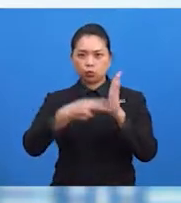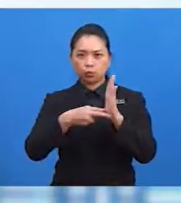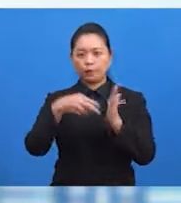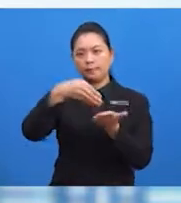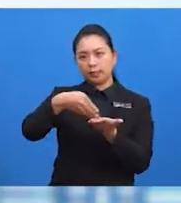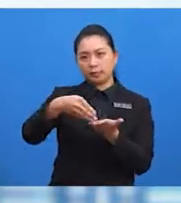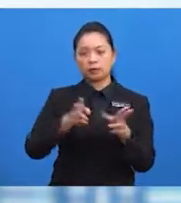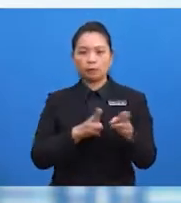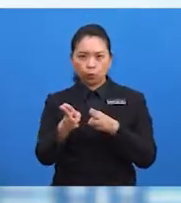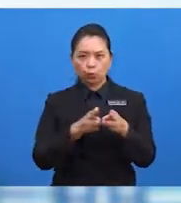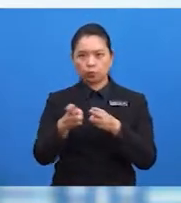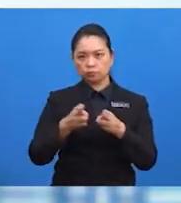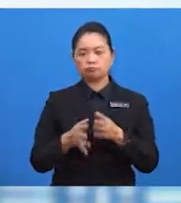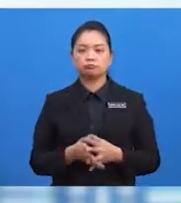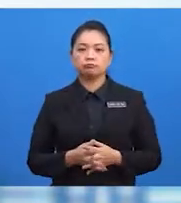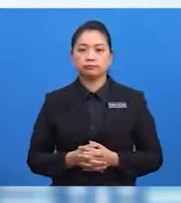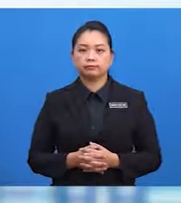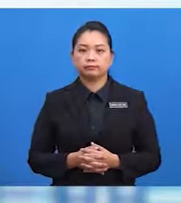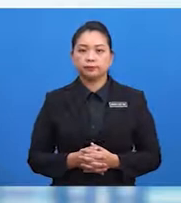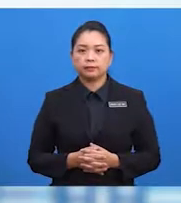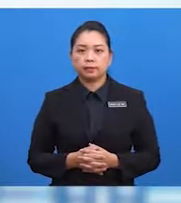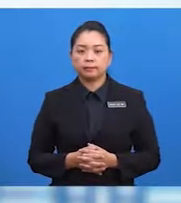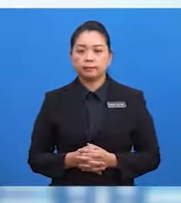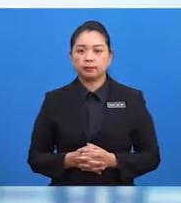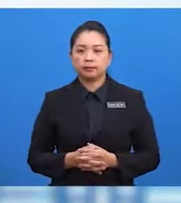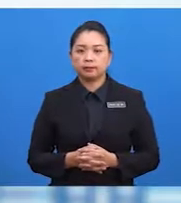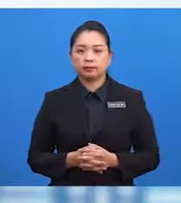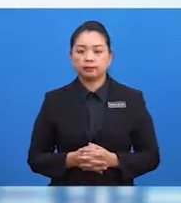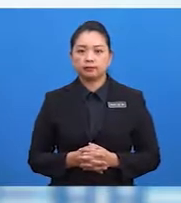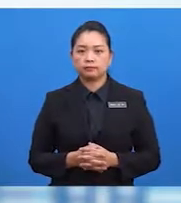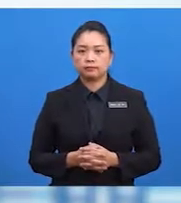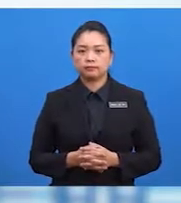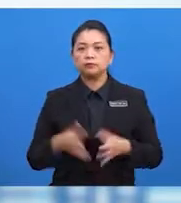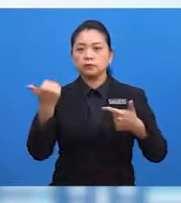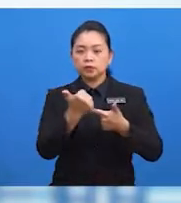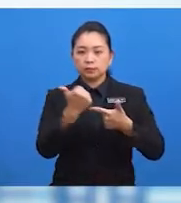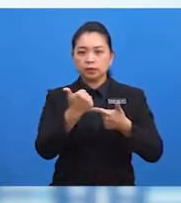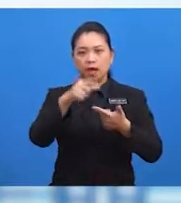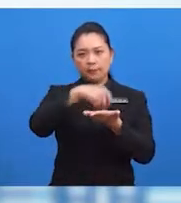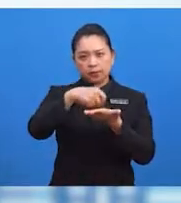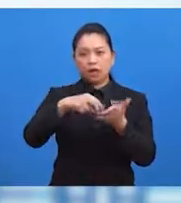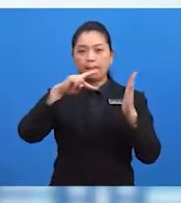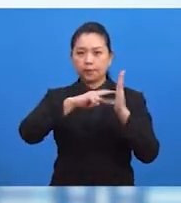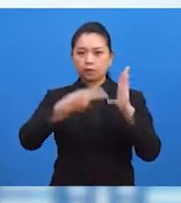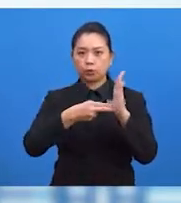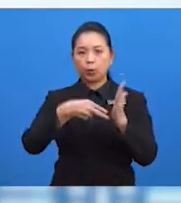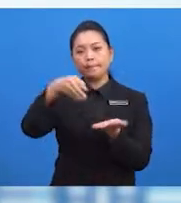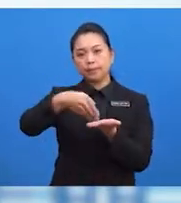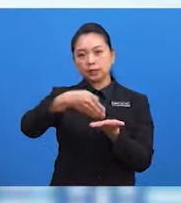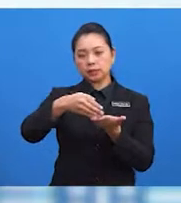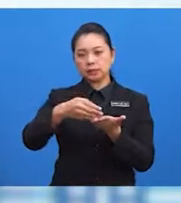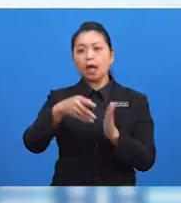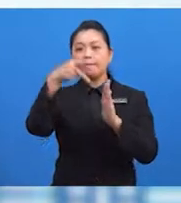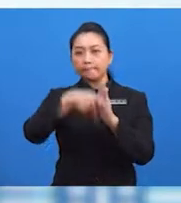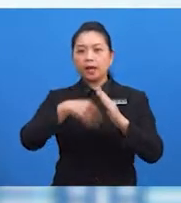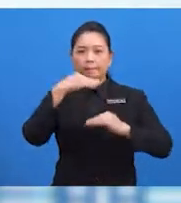perbelanjaan mengurus. Kedua, menyatakan maksud perbelanjaan